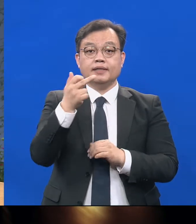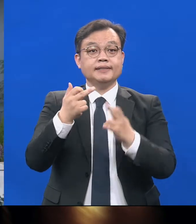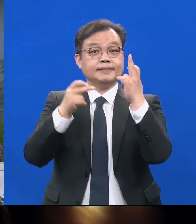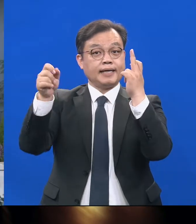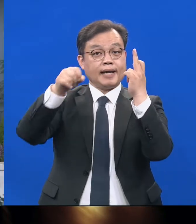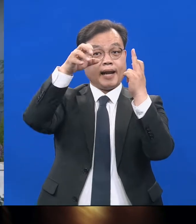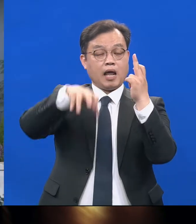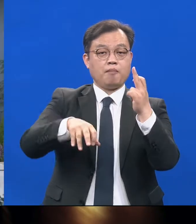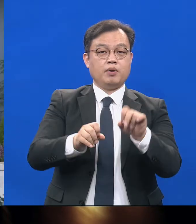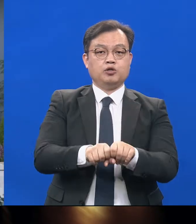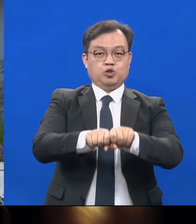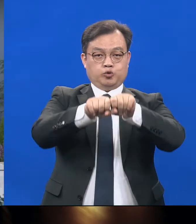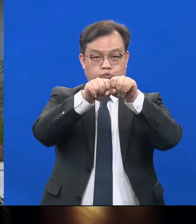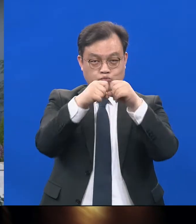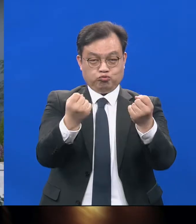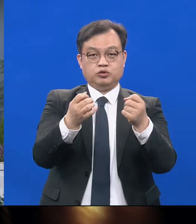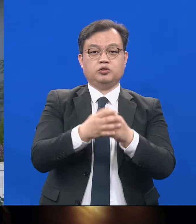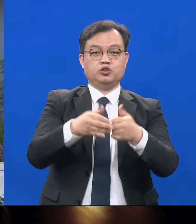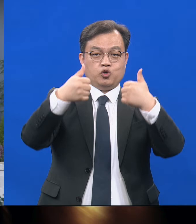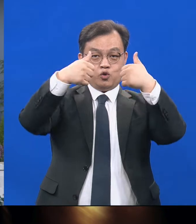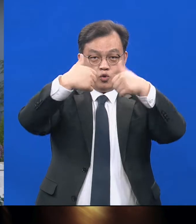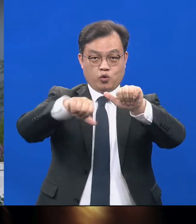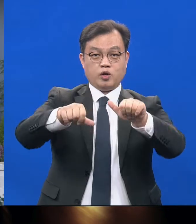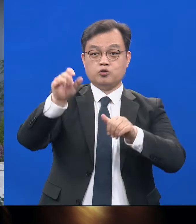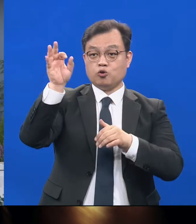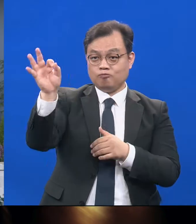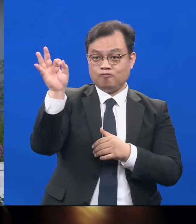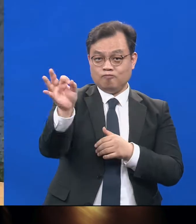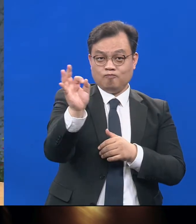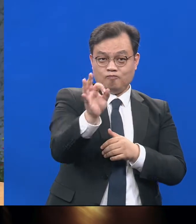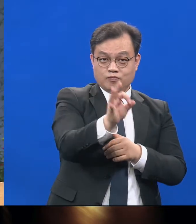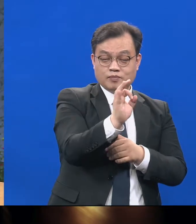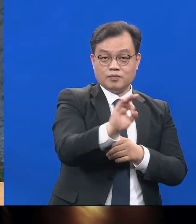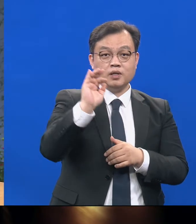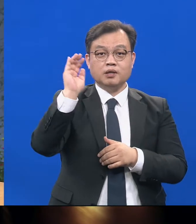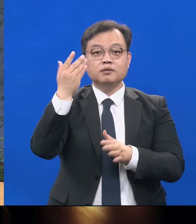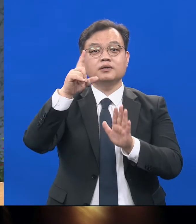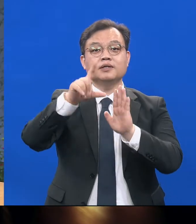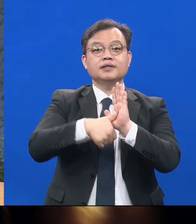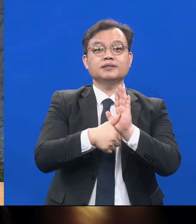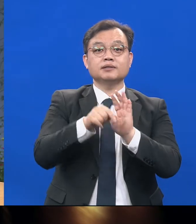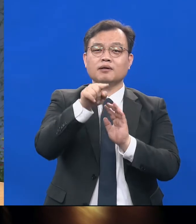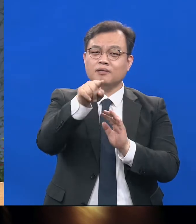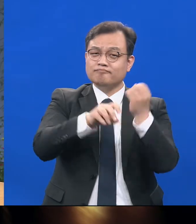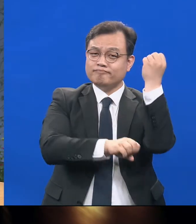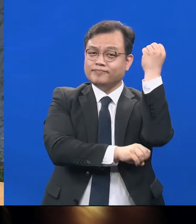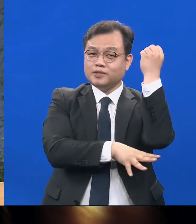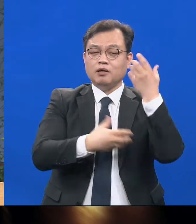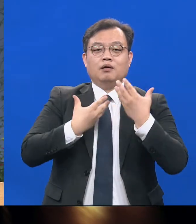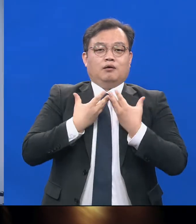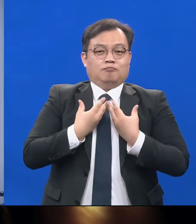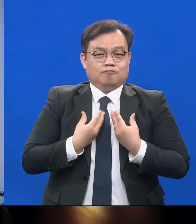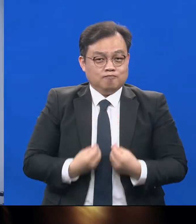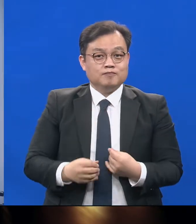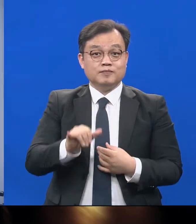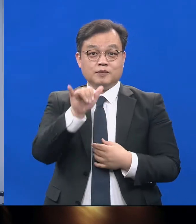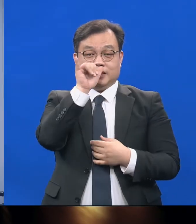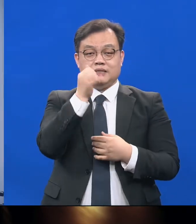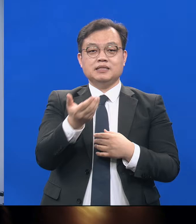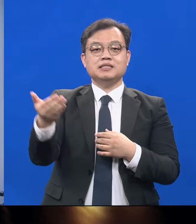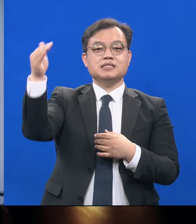부서지고 조각조각 나고 깨어졌을 때 그 자체는 참 좌절이 되고 그럴 때가 있지만,